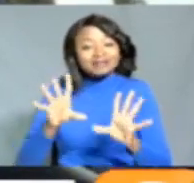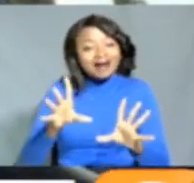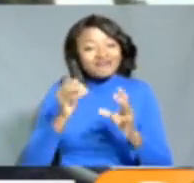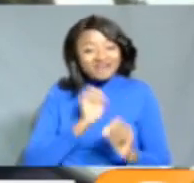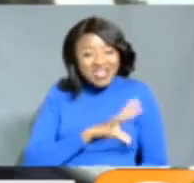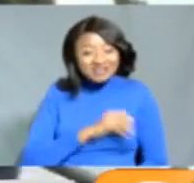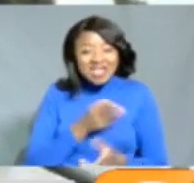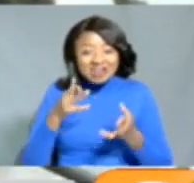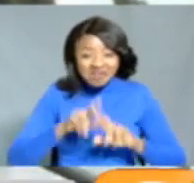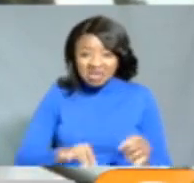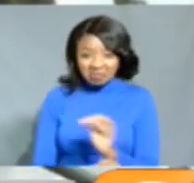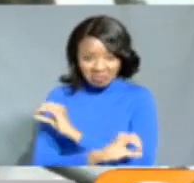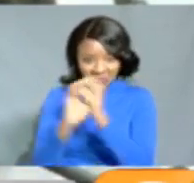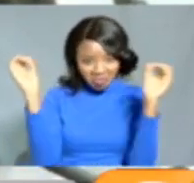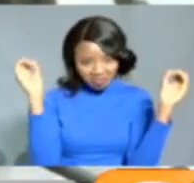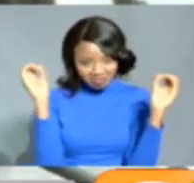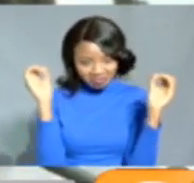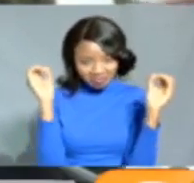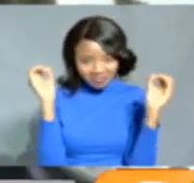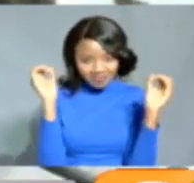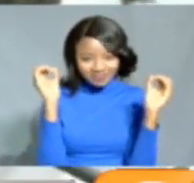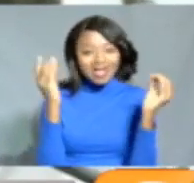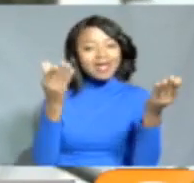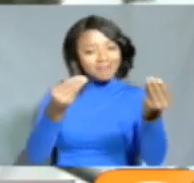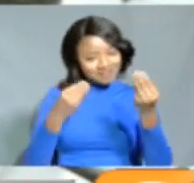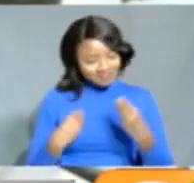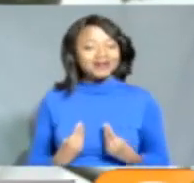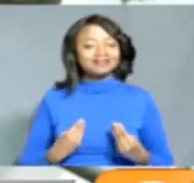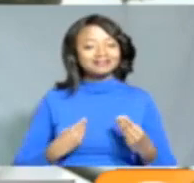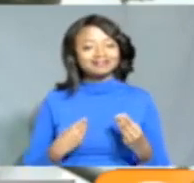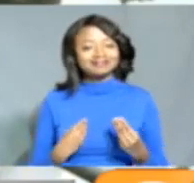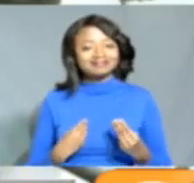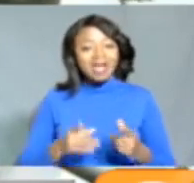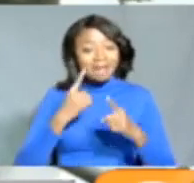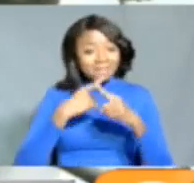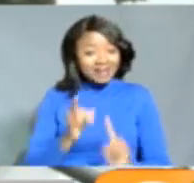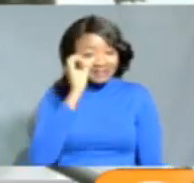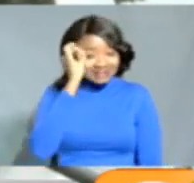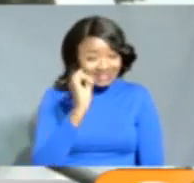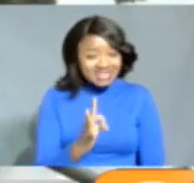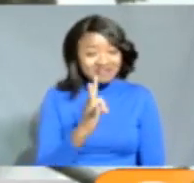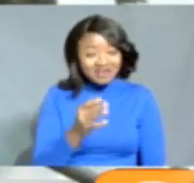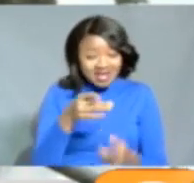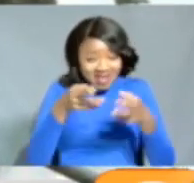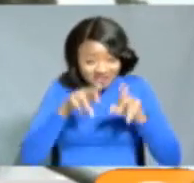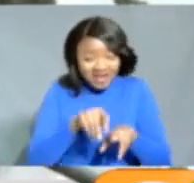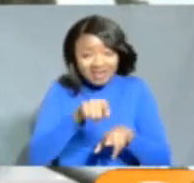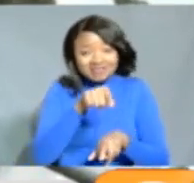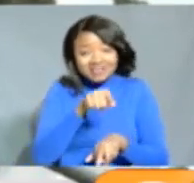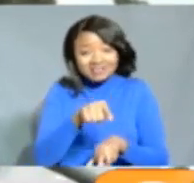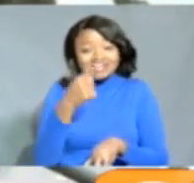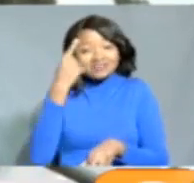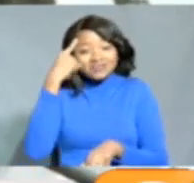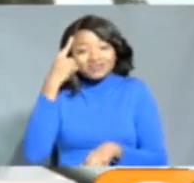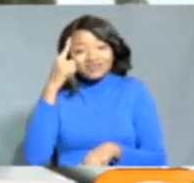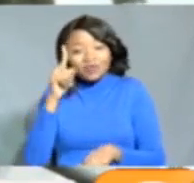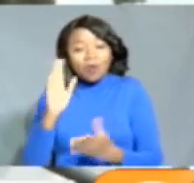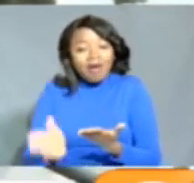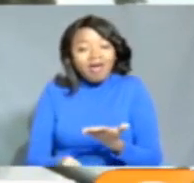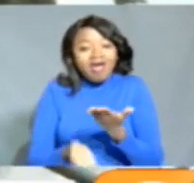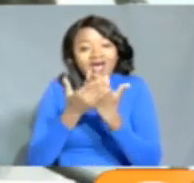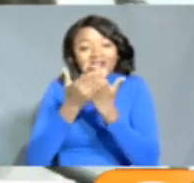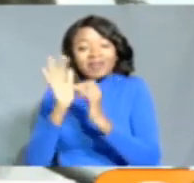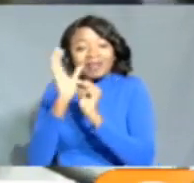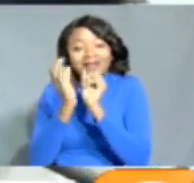hatuogopi referendum. Walete, lakini iwe ni referendum ambayo itasaidia